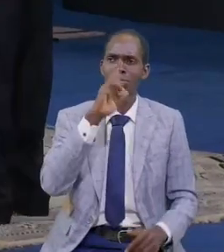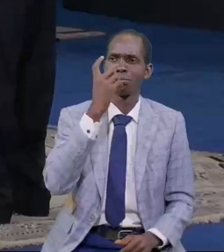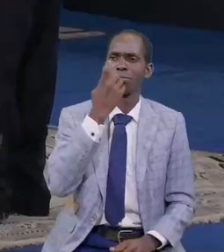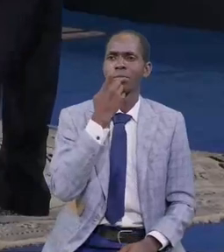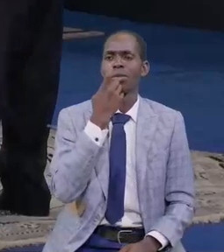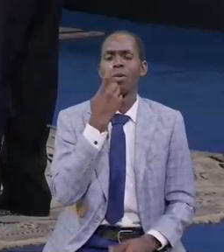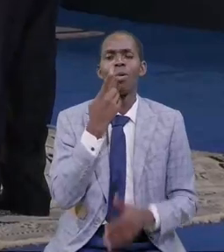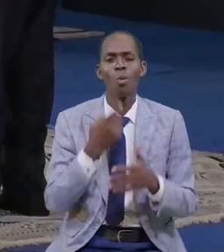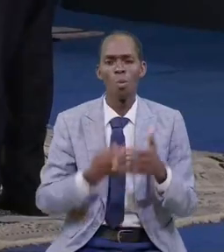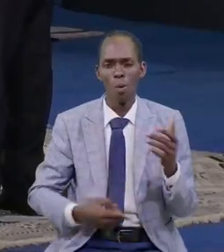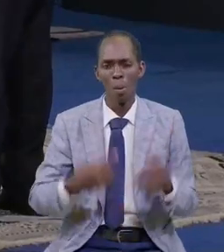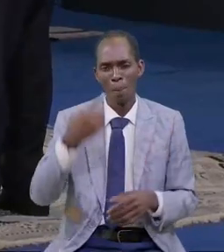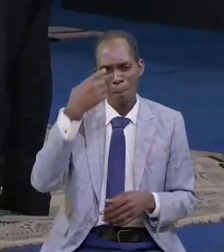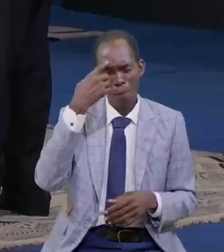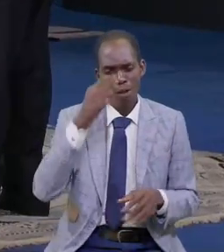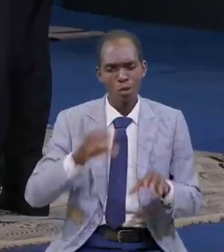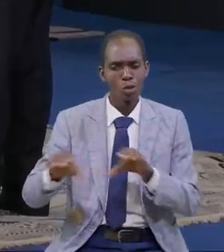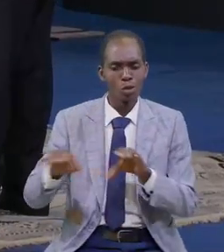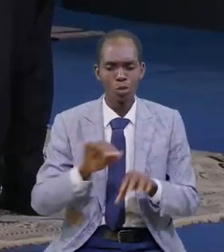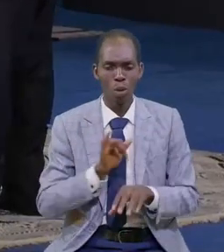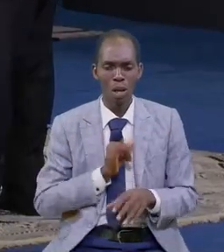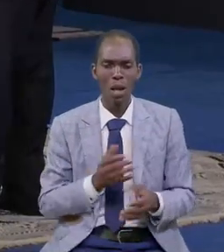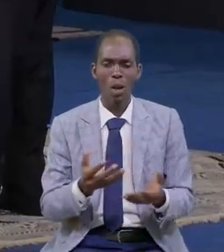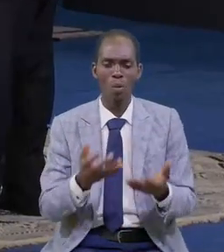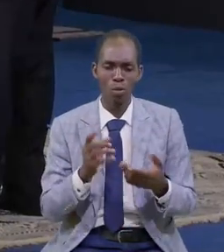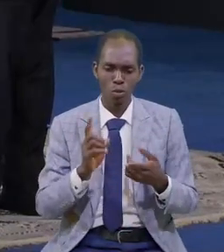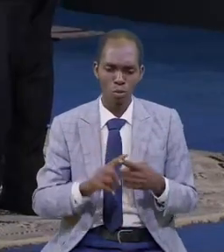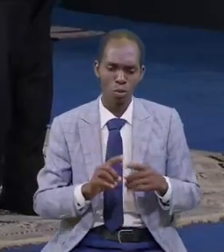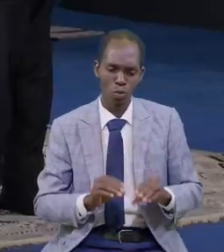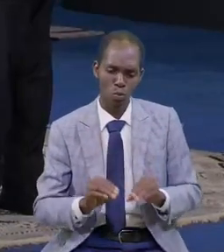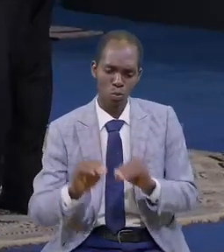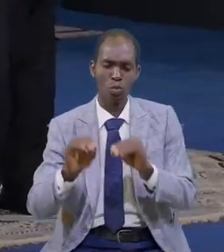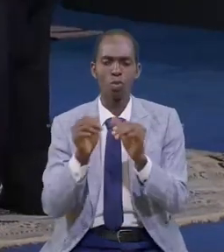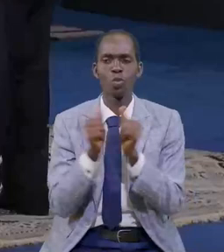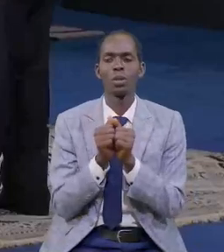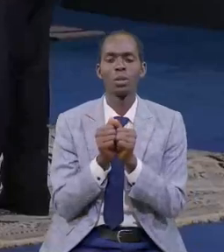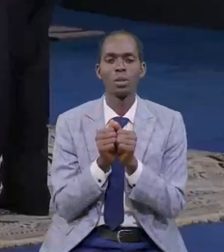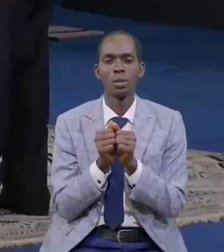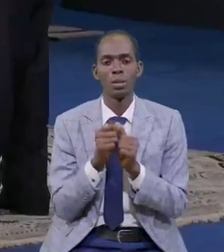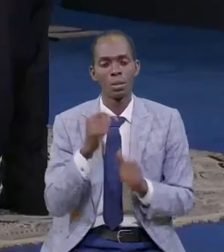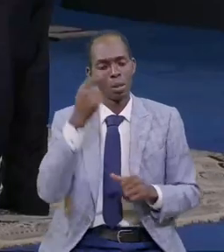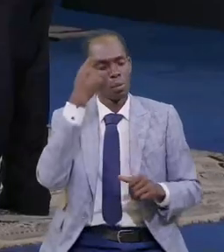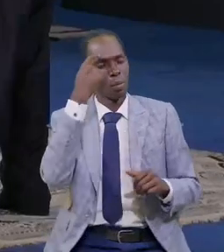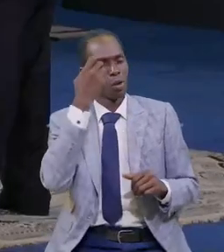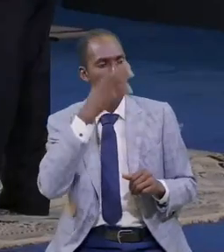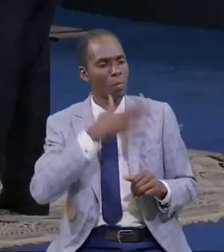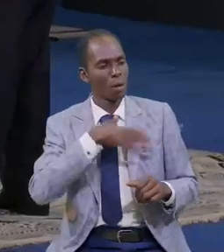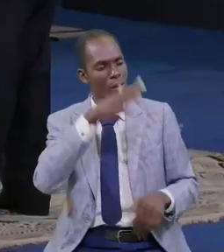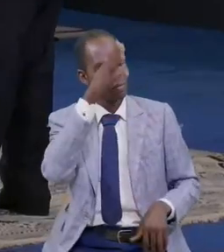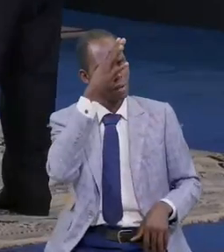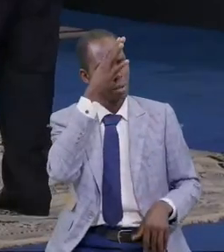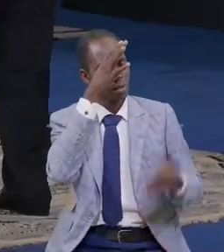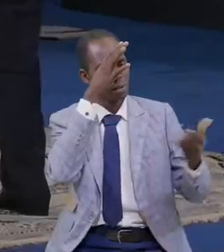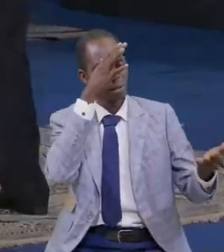et quel esprit quel état d'esprit je veux mé d'ici ou bien